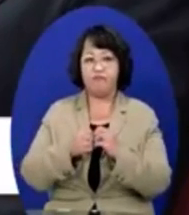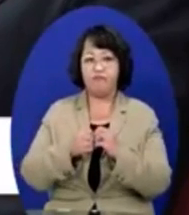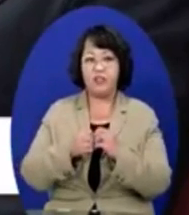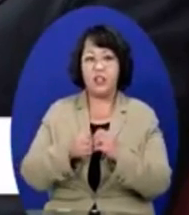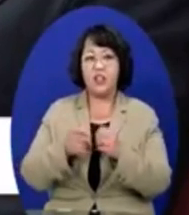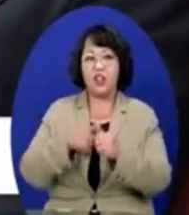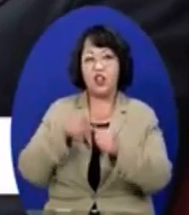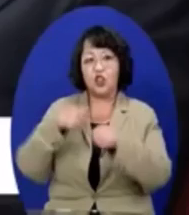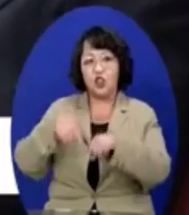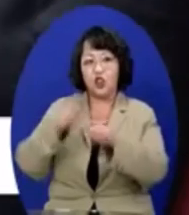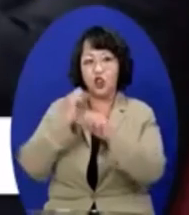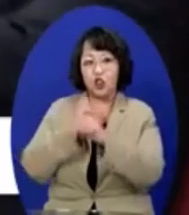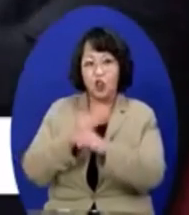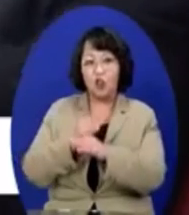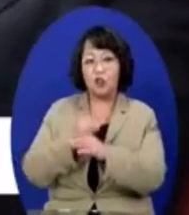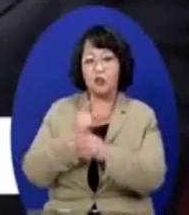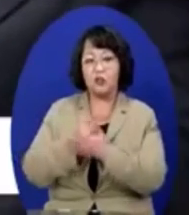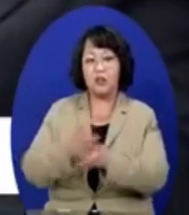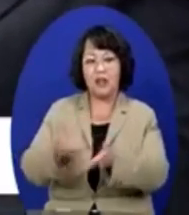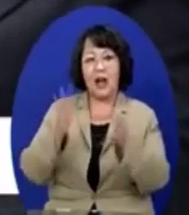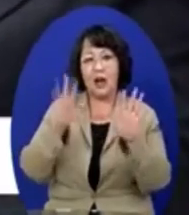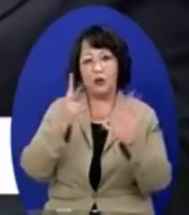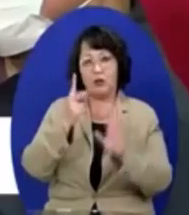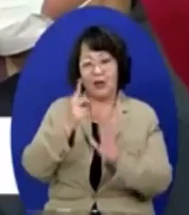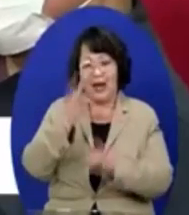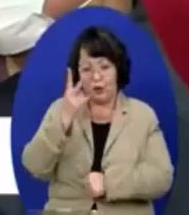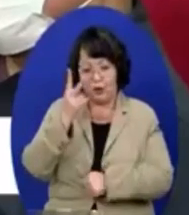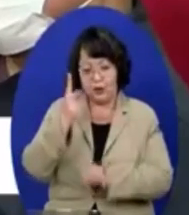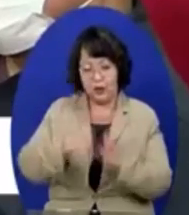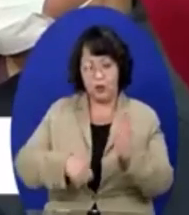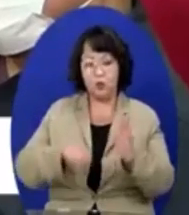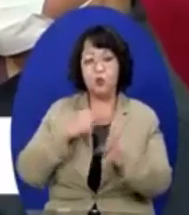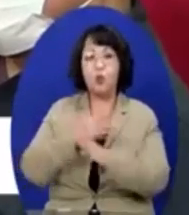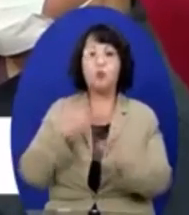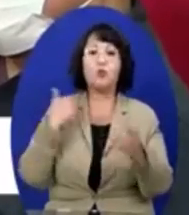зорилтод бүлэг рүү чиглэсэн энэ удаагийн төсөл 12 дугаар сарыг дуустал үргэлжилнэ.